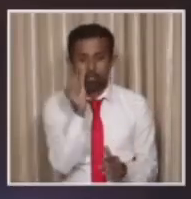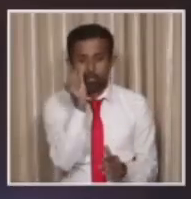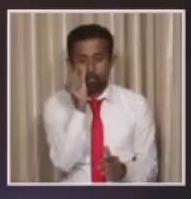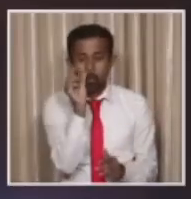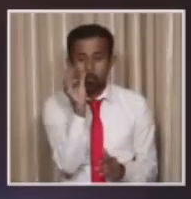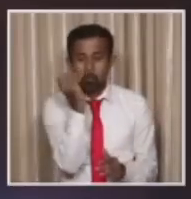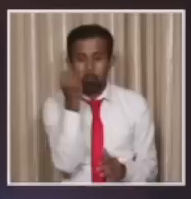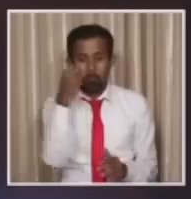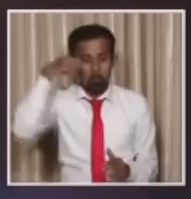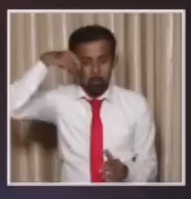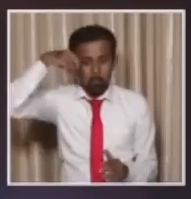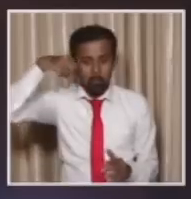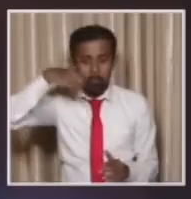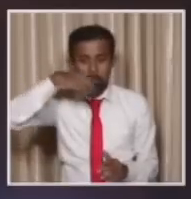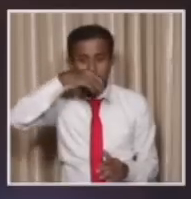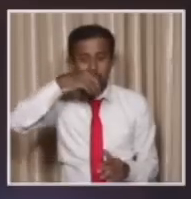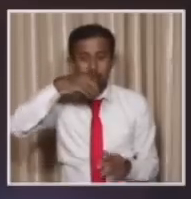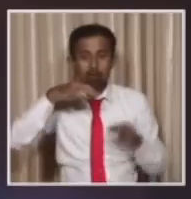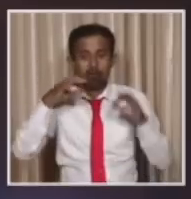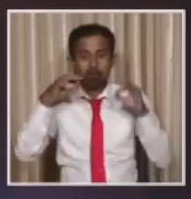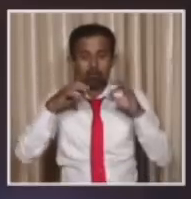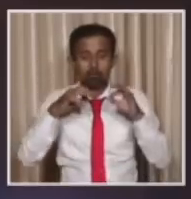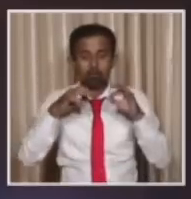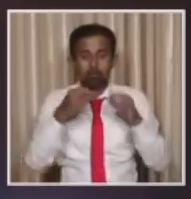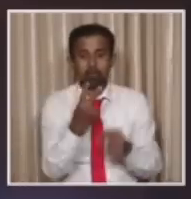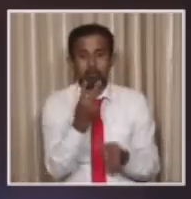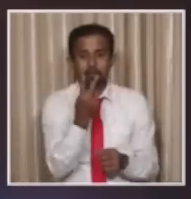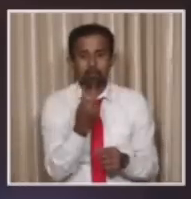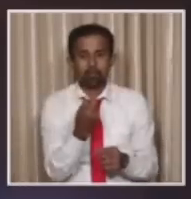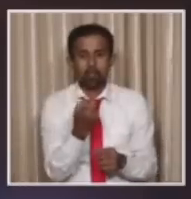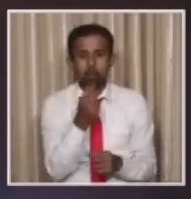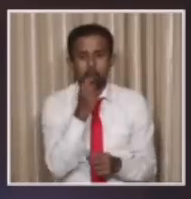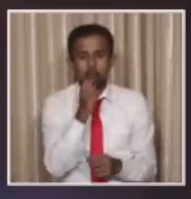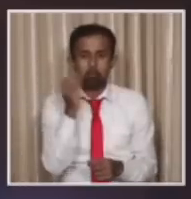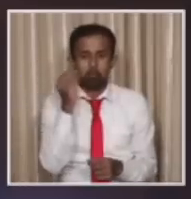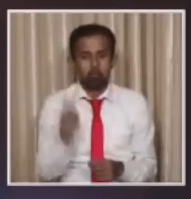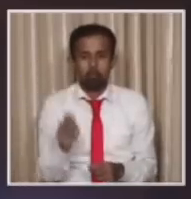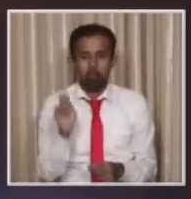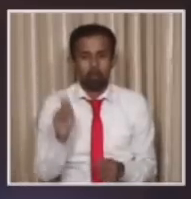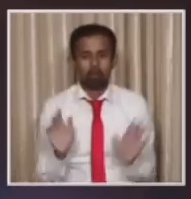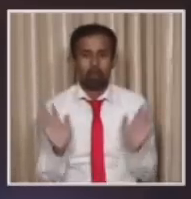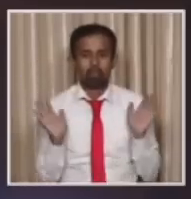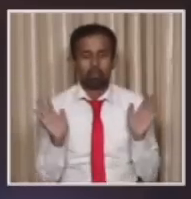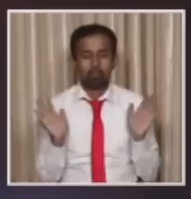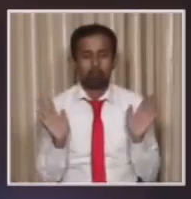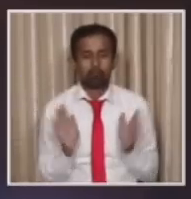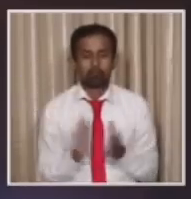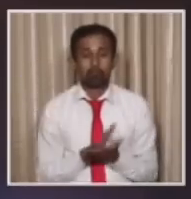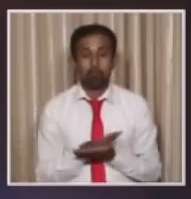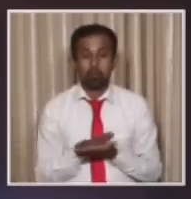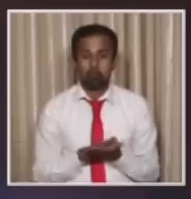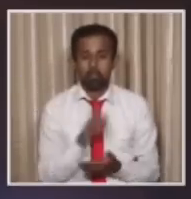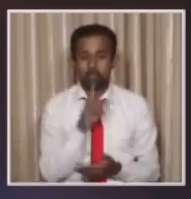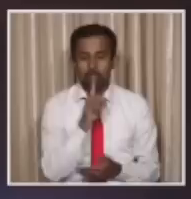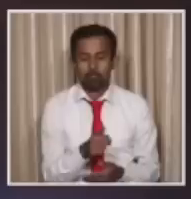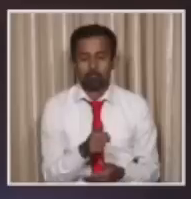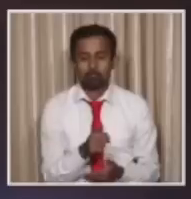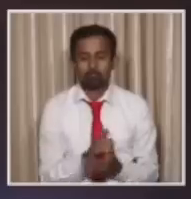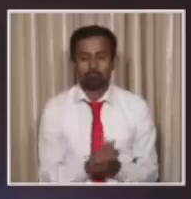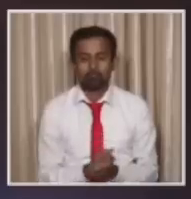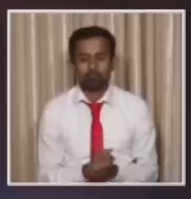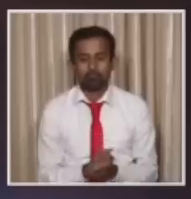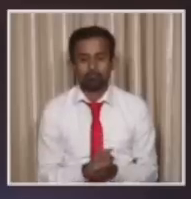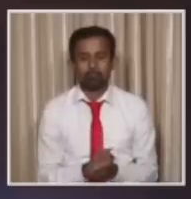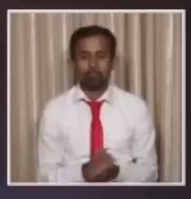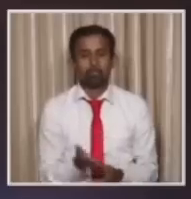දාලා කාටුන් ටිකක් දාලා මේ මේ මේ 2000කට විතර දන්සලක් දෙන්නේ නැති එක. ඒ නිසා අපි ඊටාම පැහැදිලිව කියන්න කැමති මේ